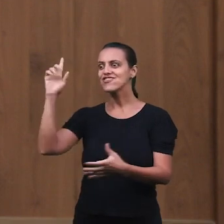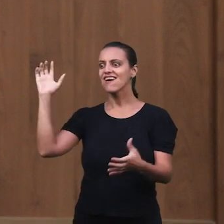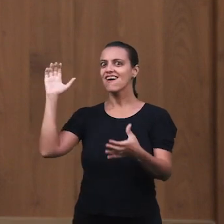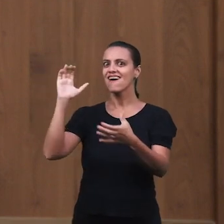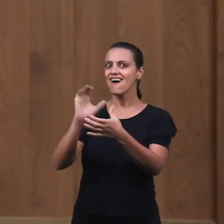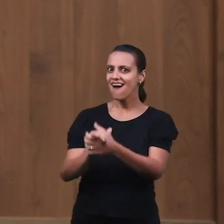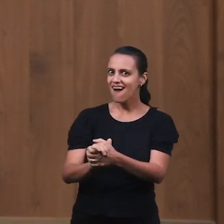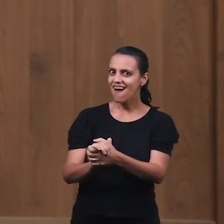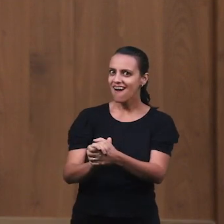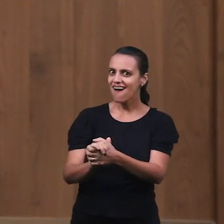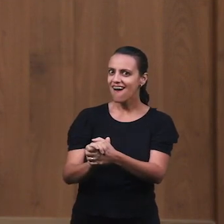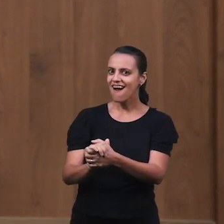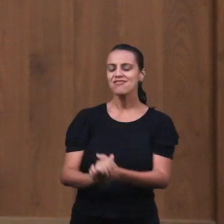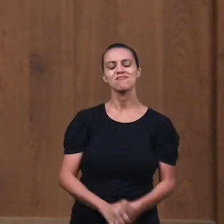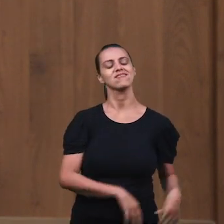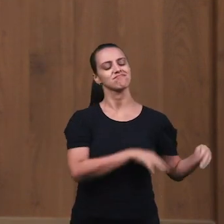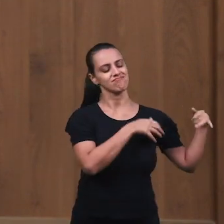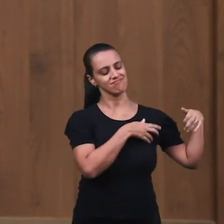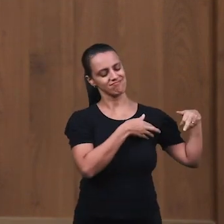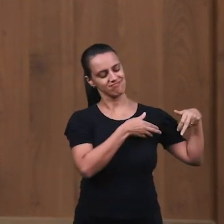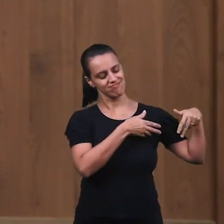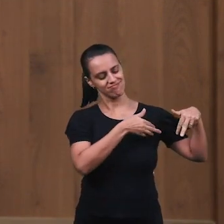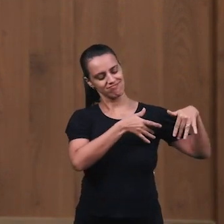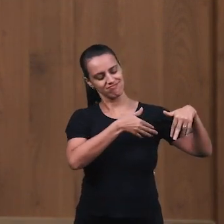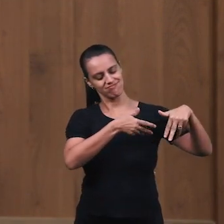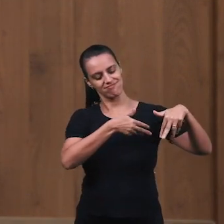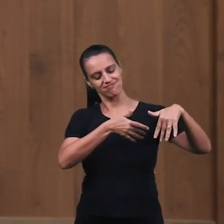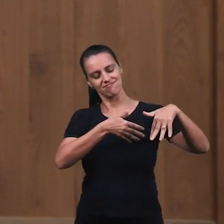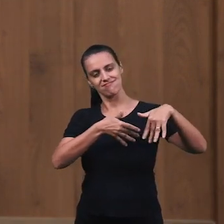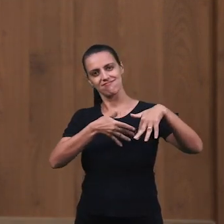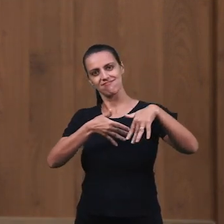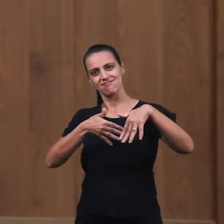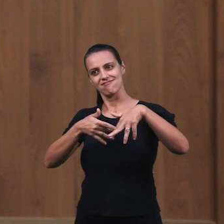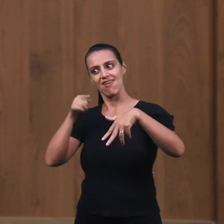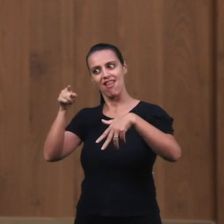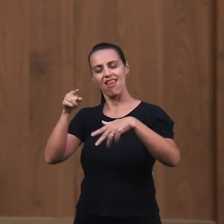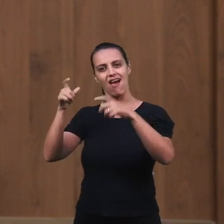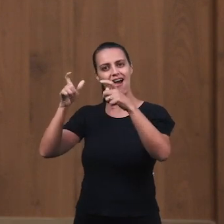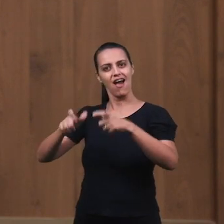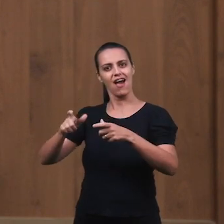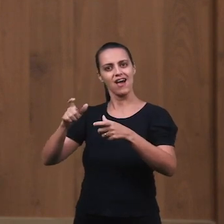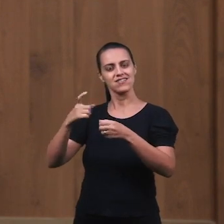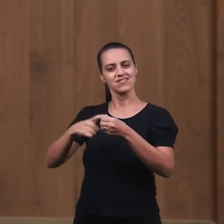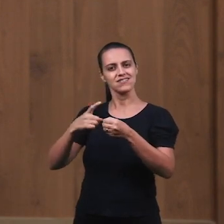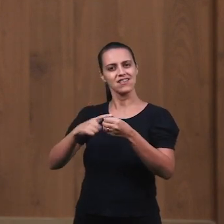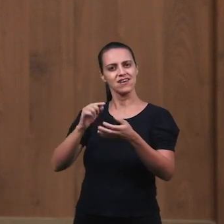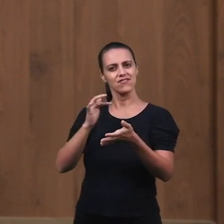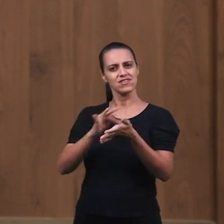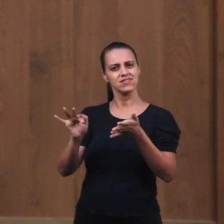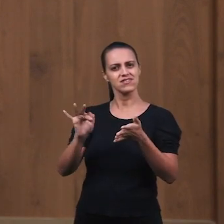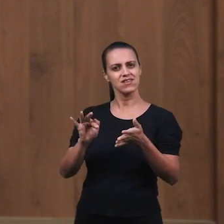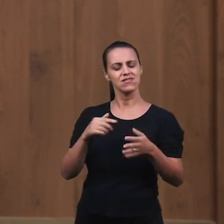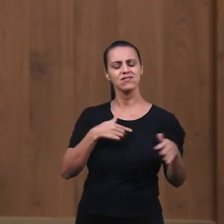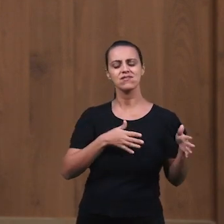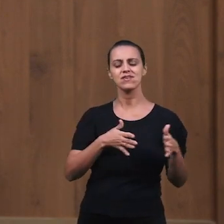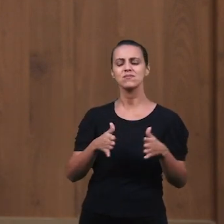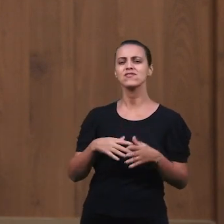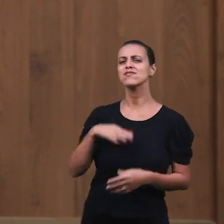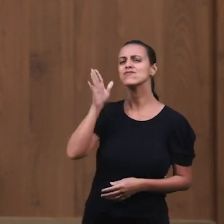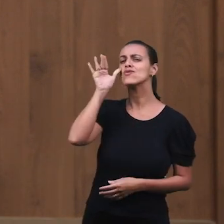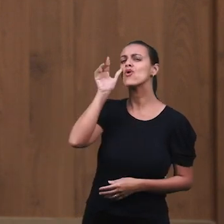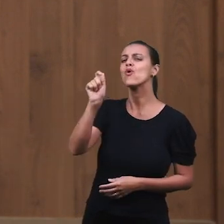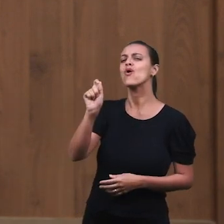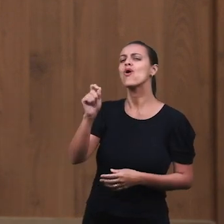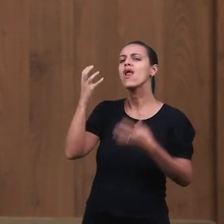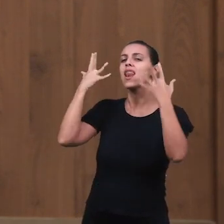arrivé. Alors ils sont revenus là dans la ville de Philistin. Et pendant le chemin, Samson a dit, je